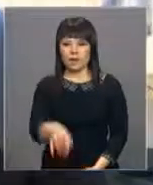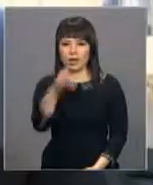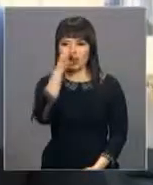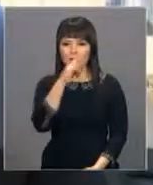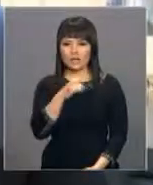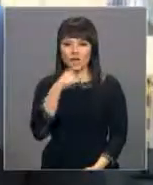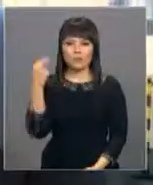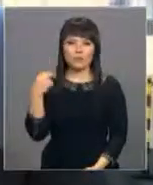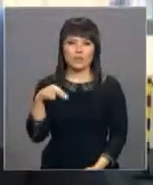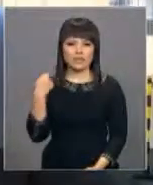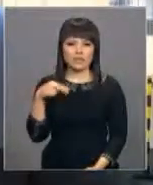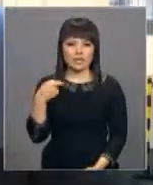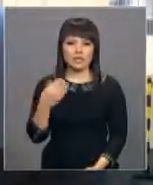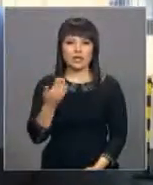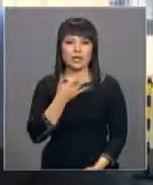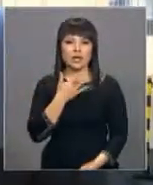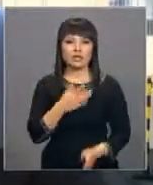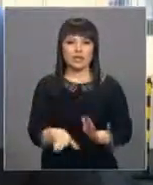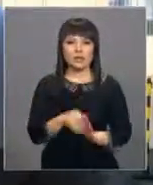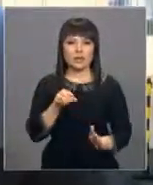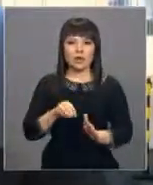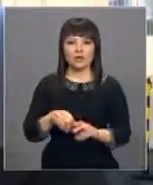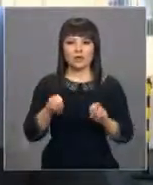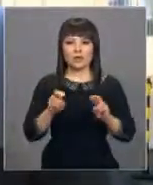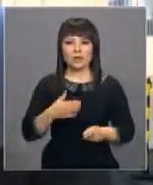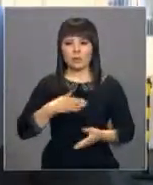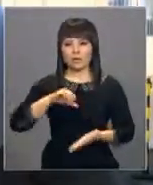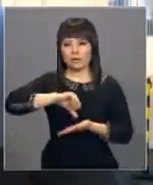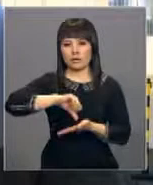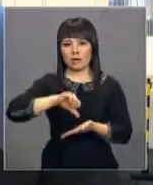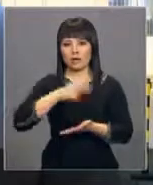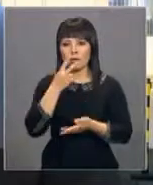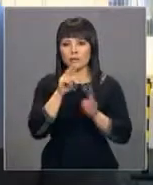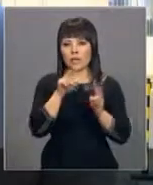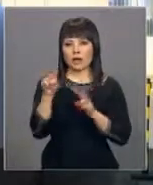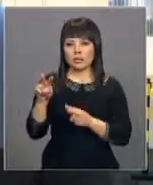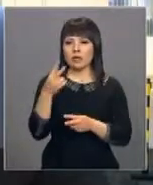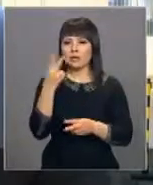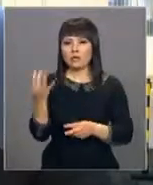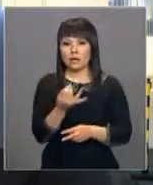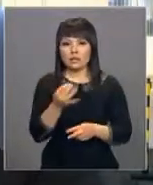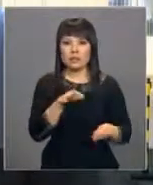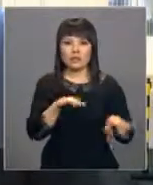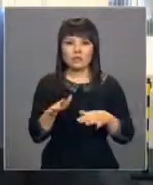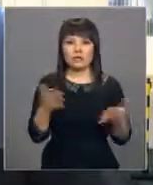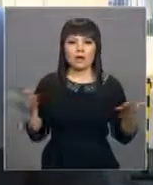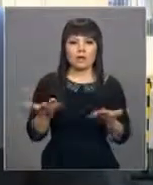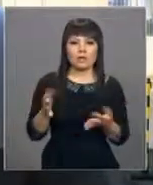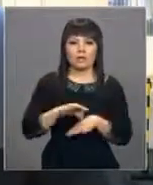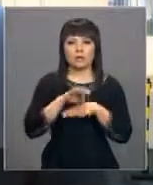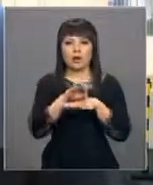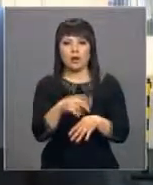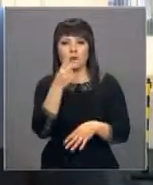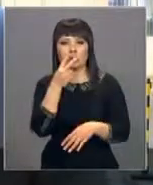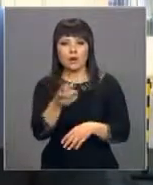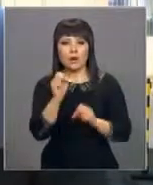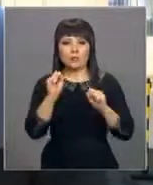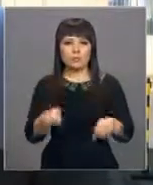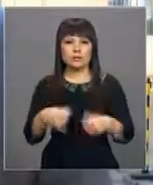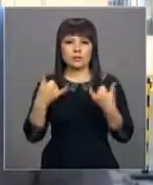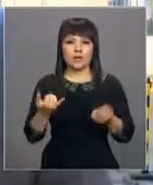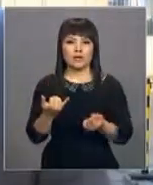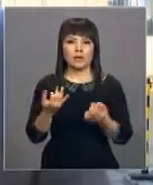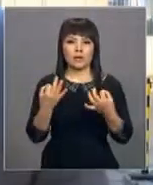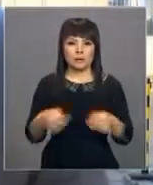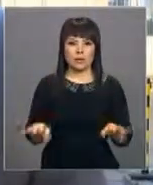Қазақстан президентін сайлауға қатысу мен үшін үлкен міндет. Әрине, азғана толқу бар. Мен сайлау күні процестің қалай өтіп жатқанын байқайым. Оның